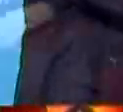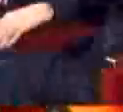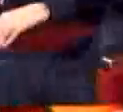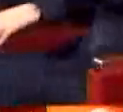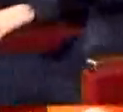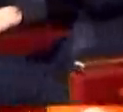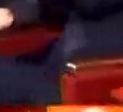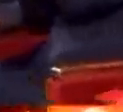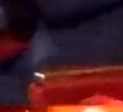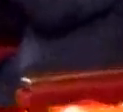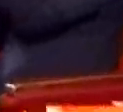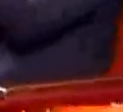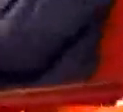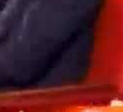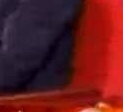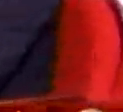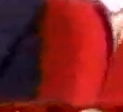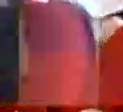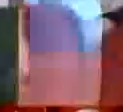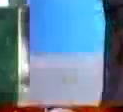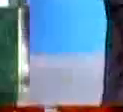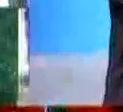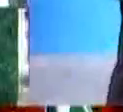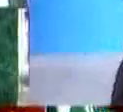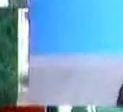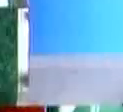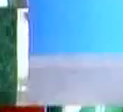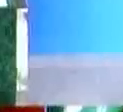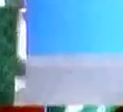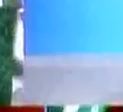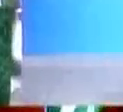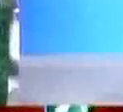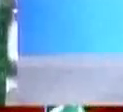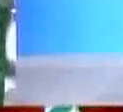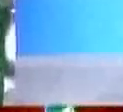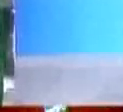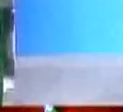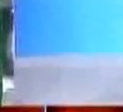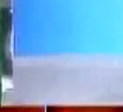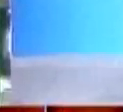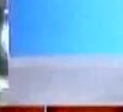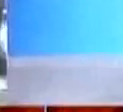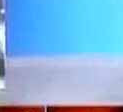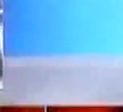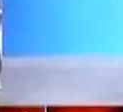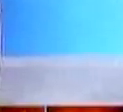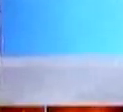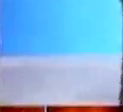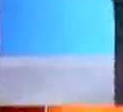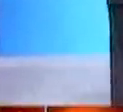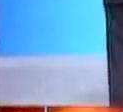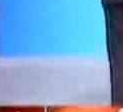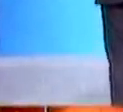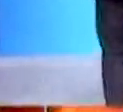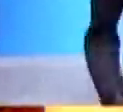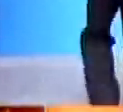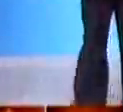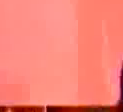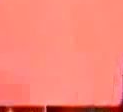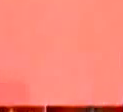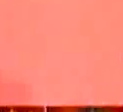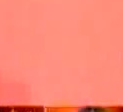民主政治的可贵是人民可以当家作主。在过去四场政见发表会当中，您看到不只是民进党内的支持